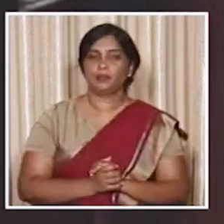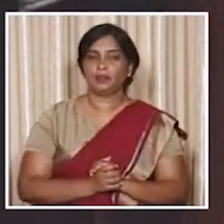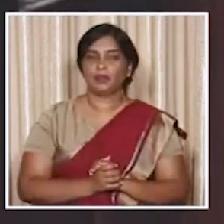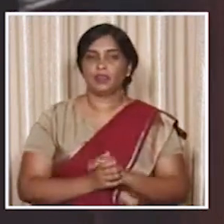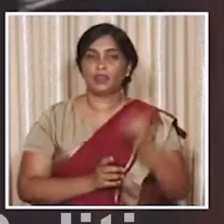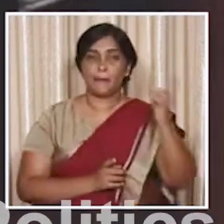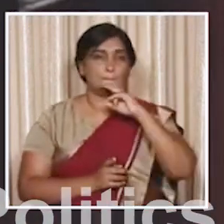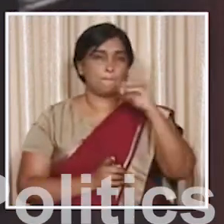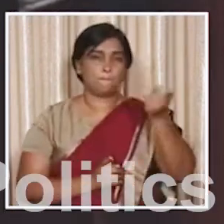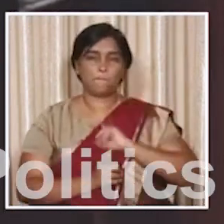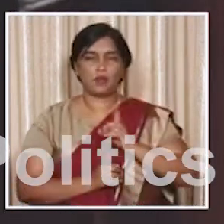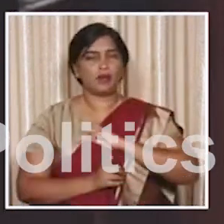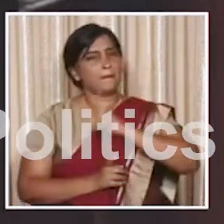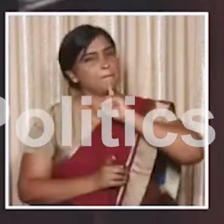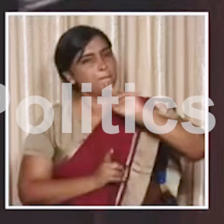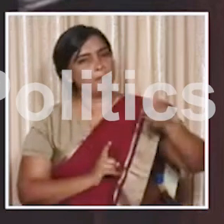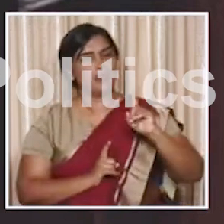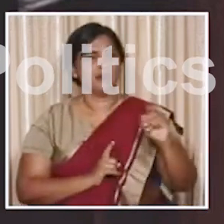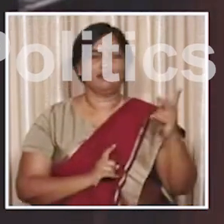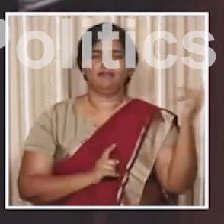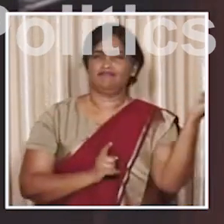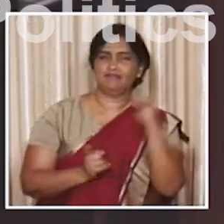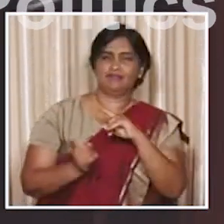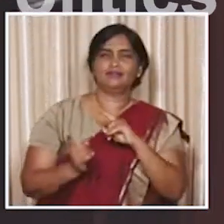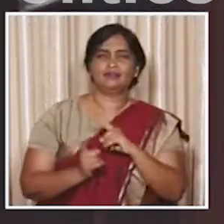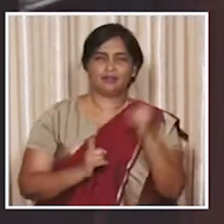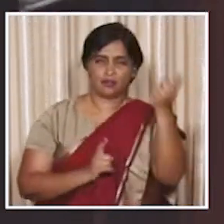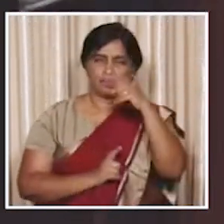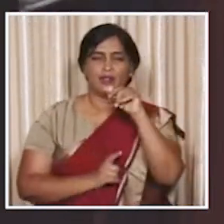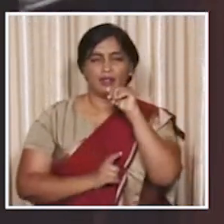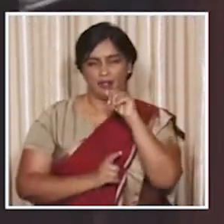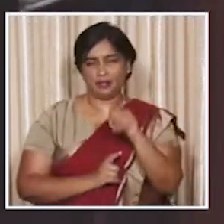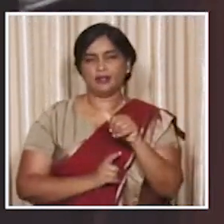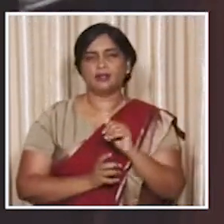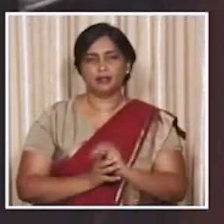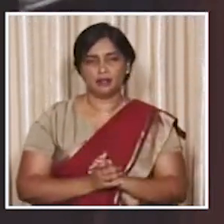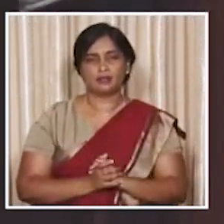අපිට බයිනවා අපි එතුමාට බයිනවා. මේ වහන්න දෙයක් නැහැ මේ ඇත්ත.